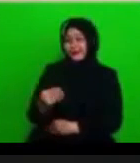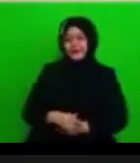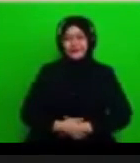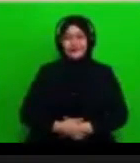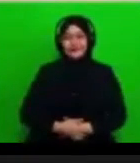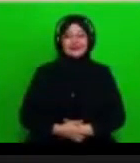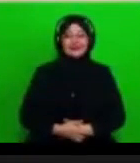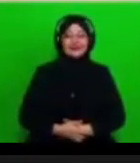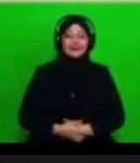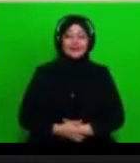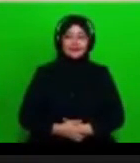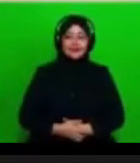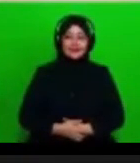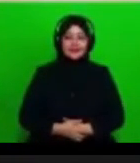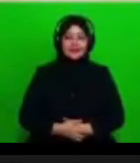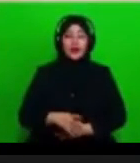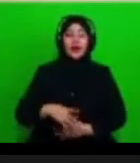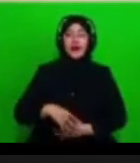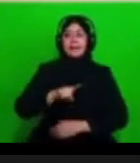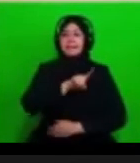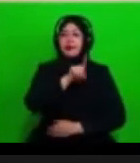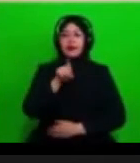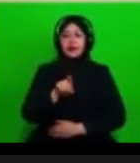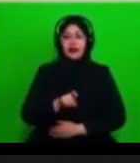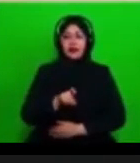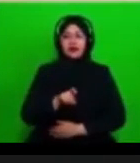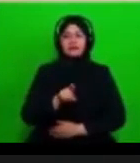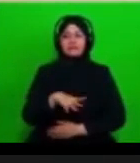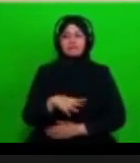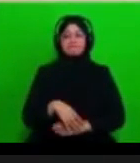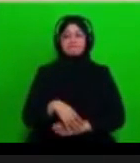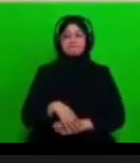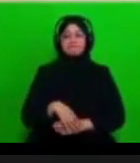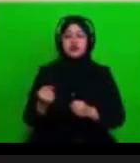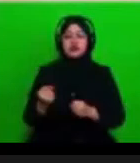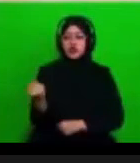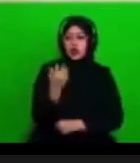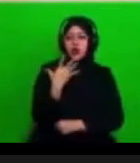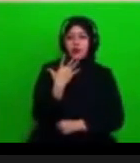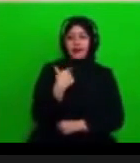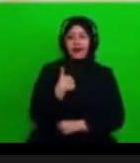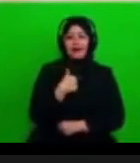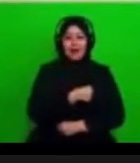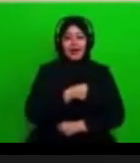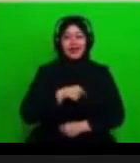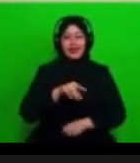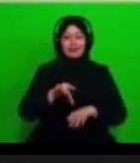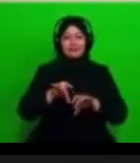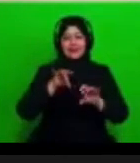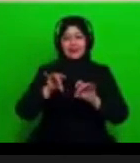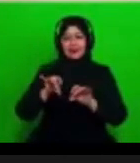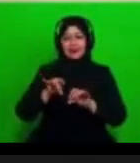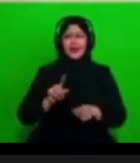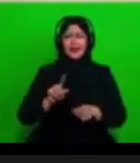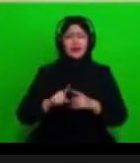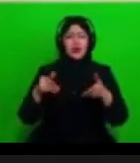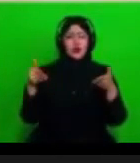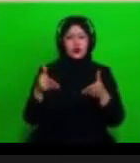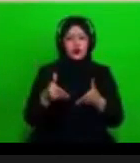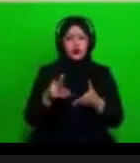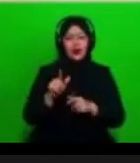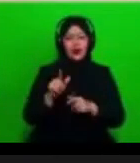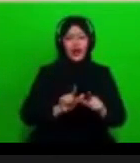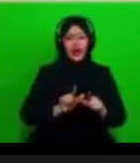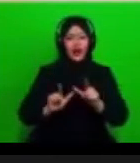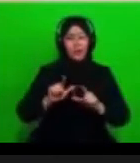Waduh. Wow, ada lomba pantun. Jadi ibu-ibu tamu undangan yang memang sudah bergabung bersama kami di sini, langsung saja